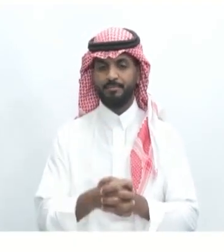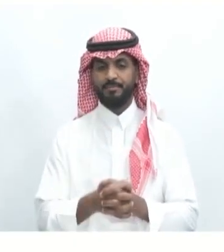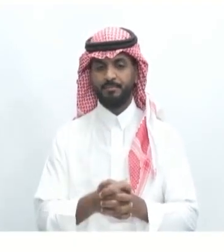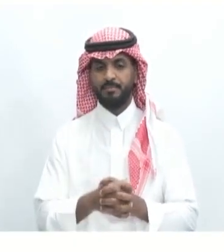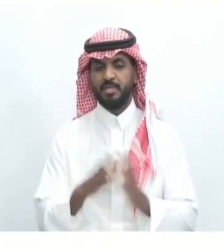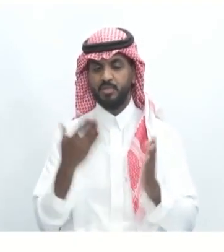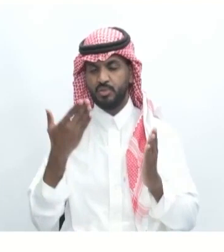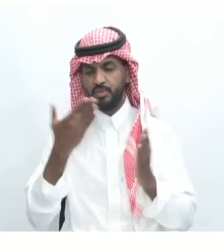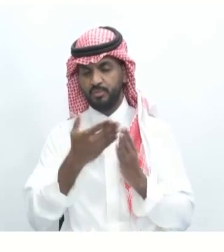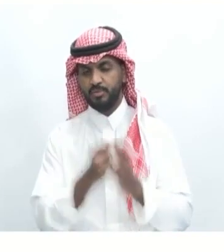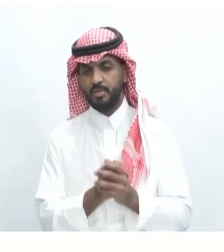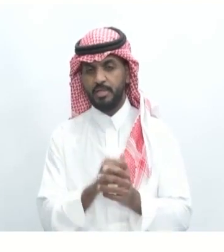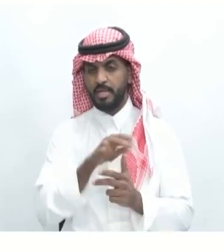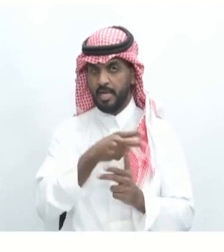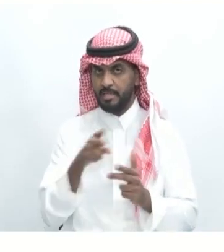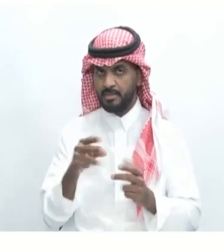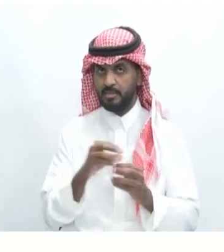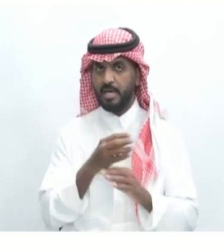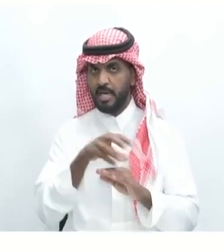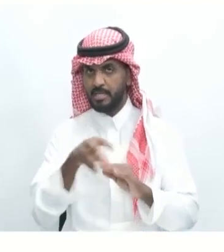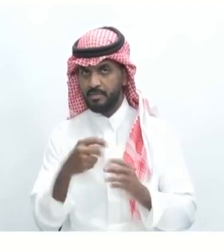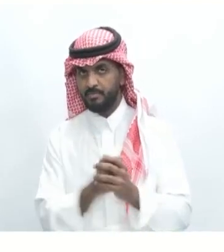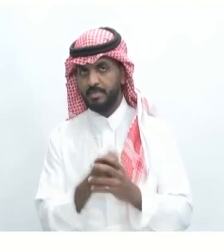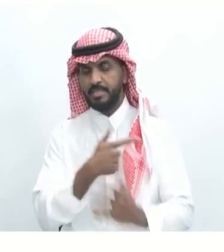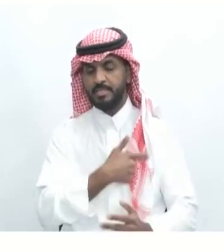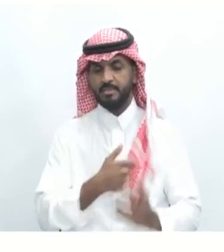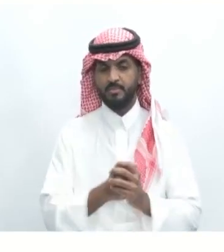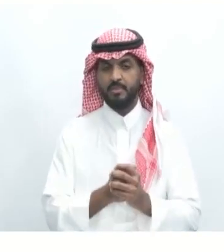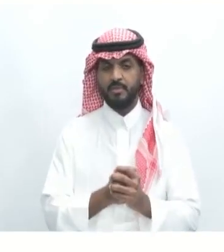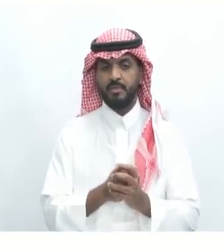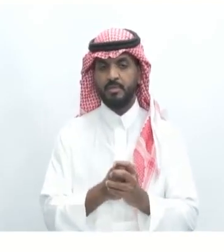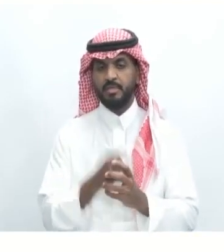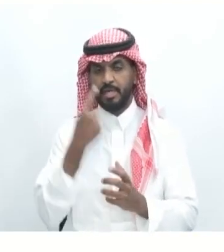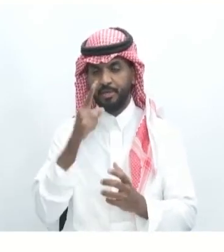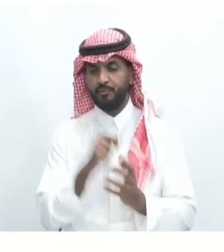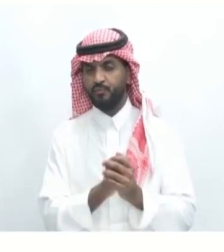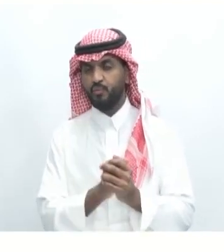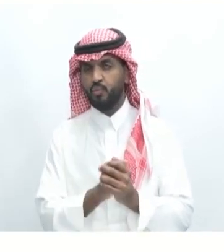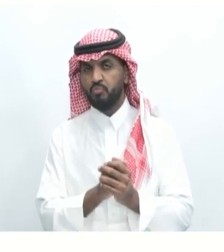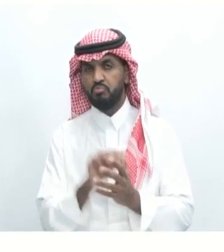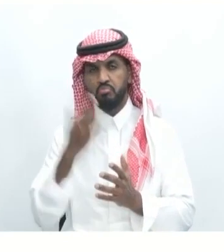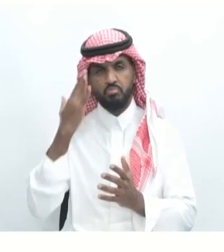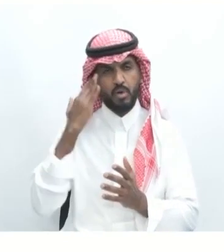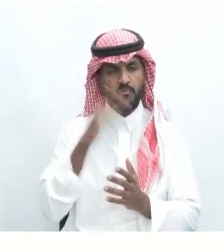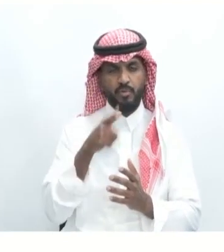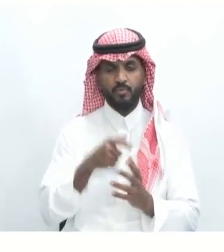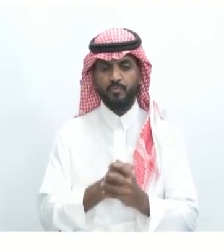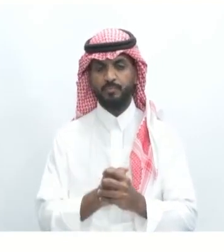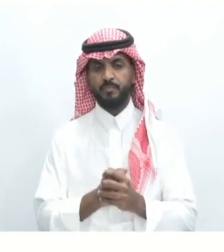نستنتج ينقسم الاسم من حيث التعريف والتنكير الى نكره